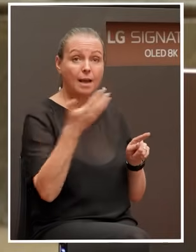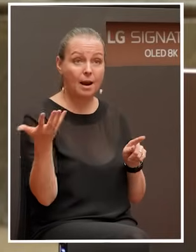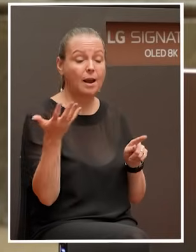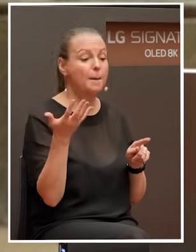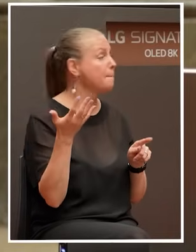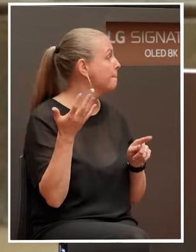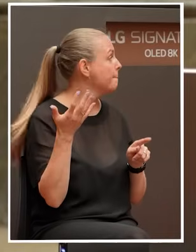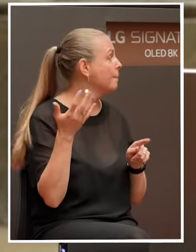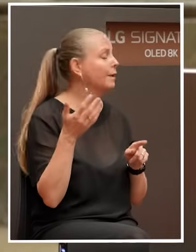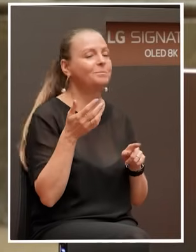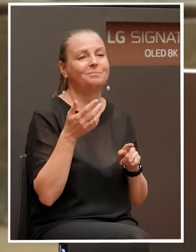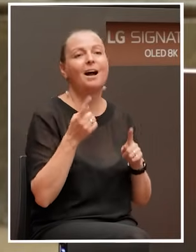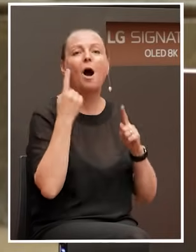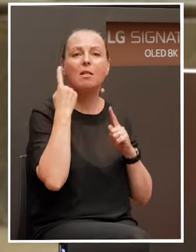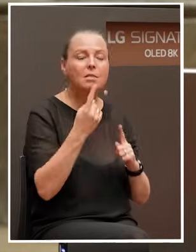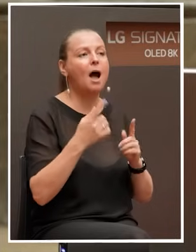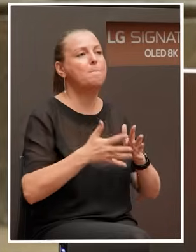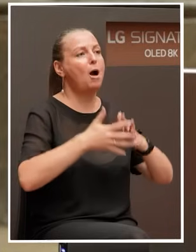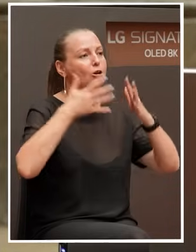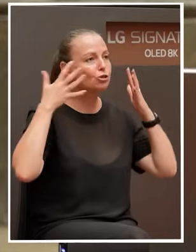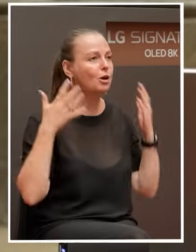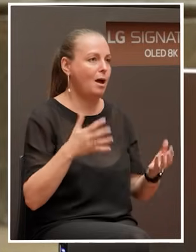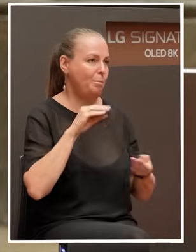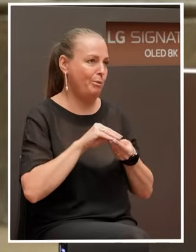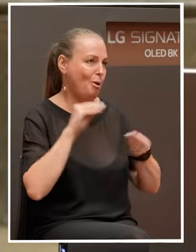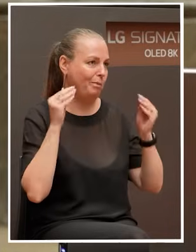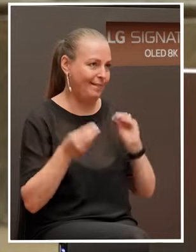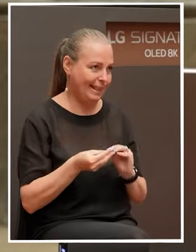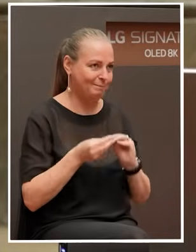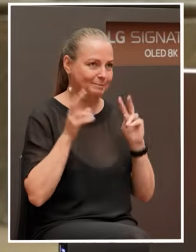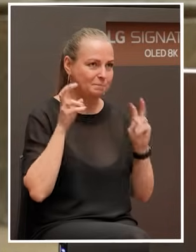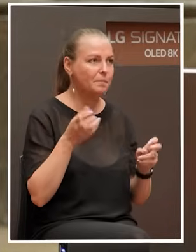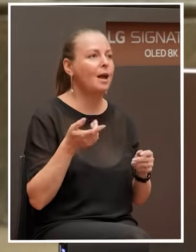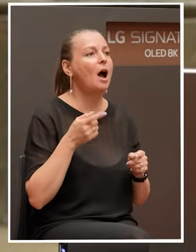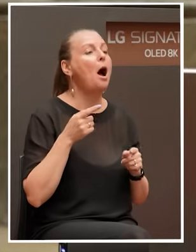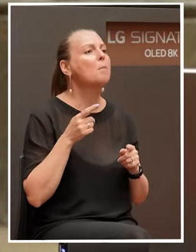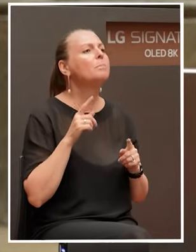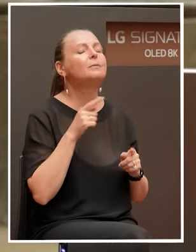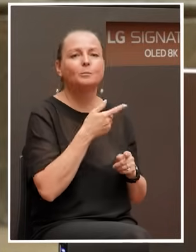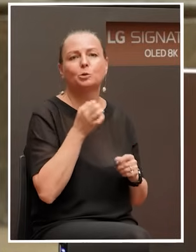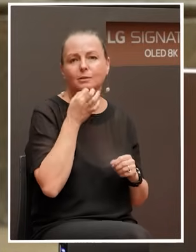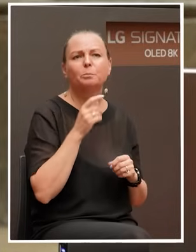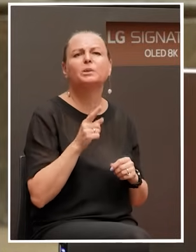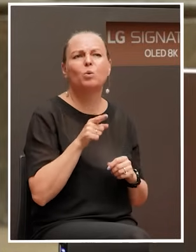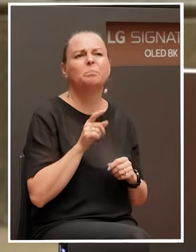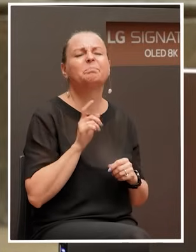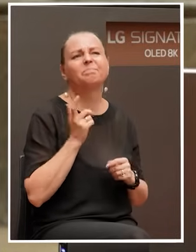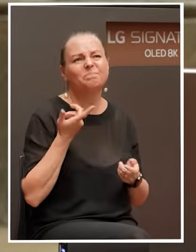Одна сплошная проблема. Она проблема для Моне, как почему он к этому привязался.